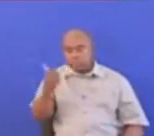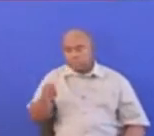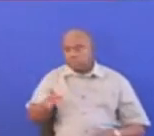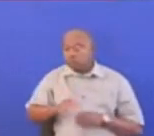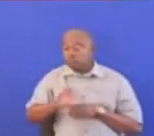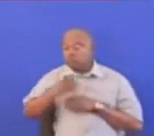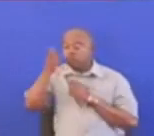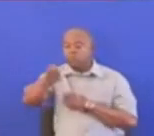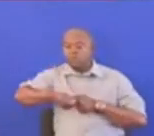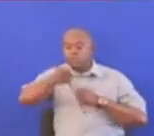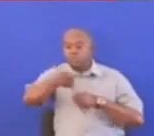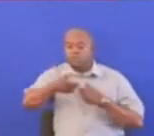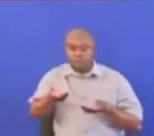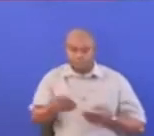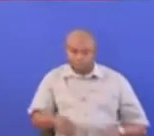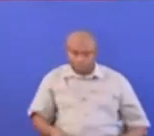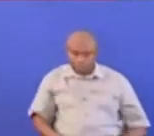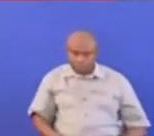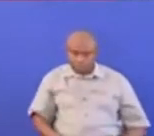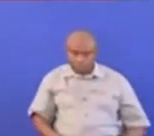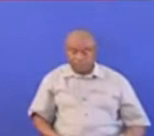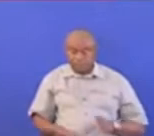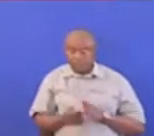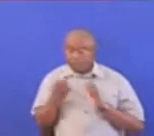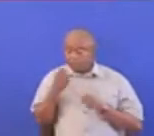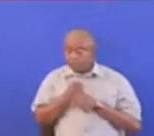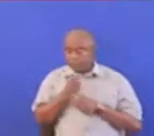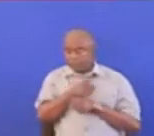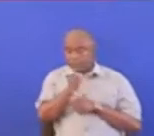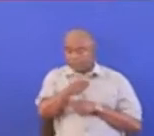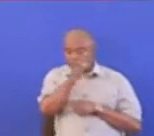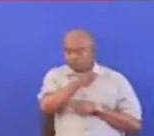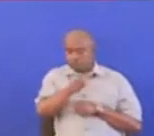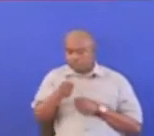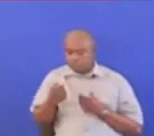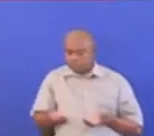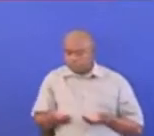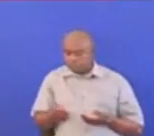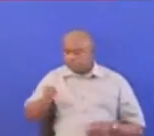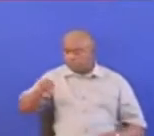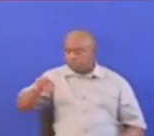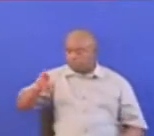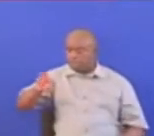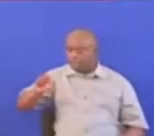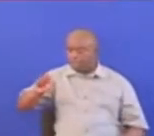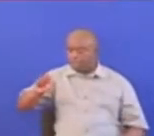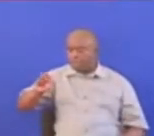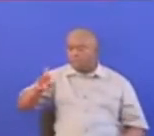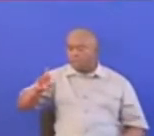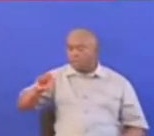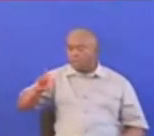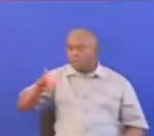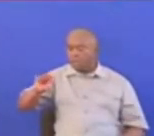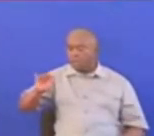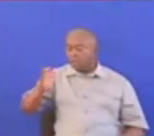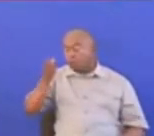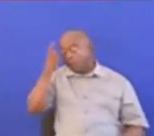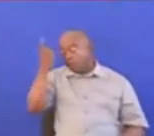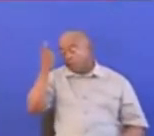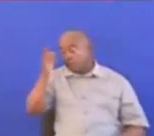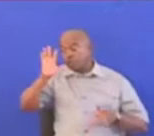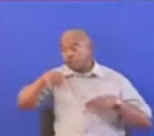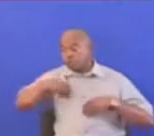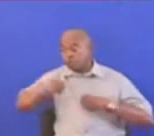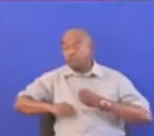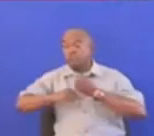kwa kilimo. Hii ikifanyika, wananchi wa Mbalali wameelewa kabisa na wanaunga mkono jitihada za Mheshimiwa Rais